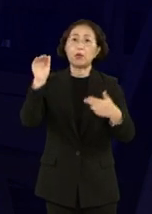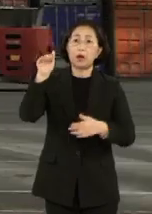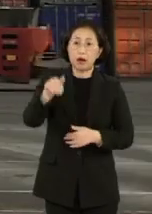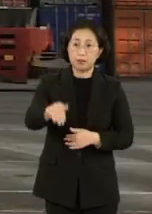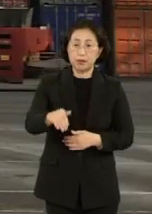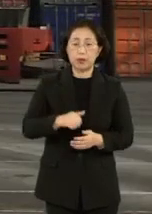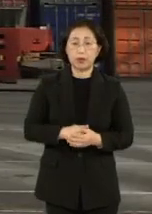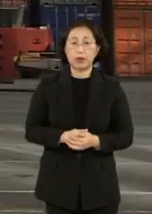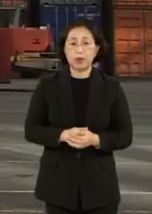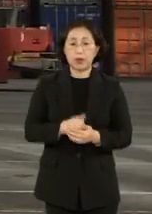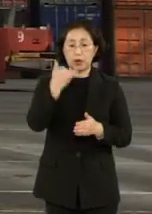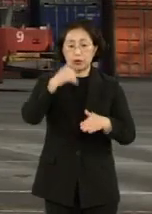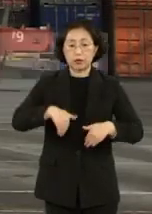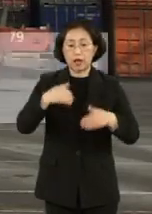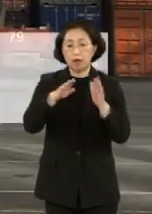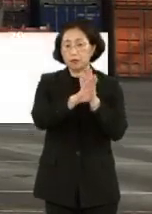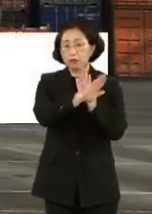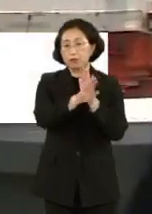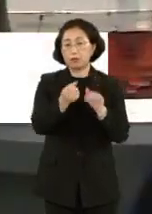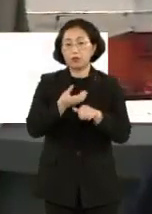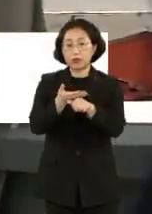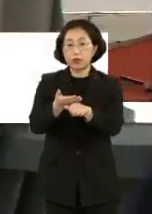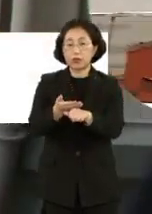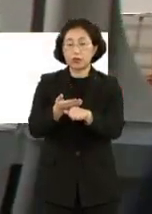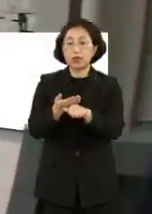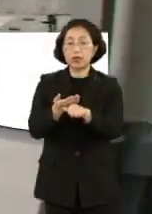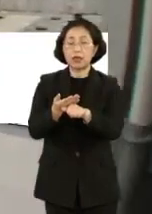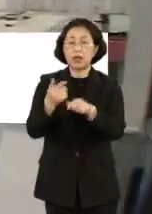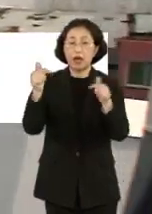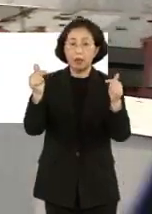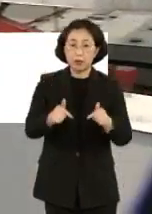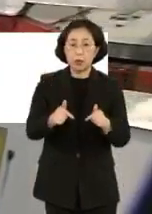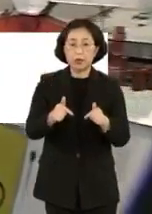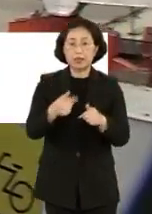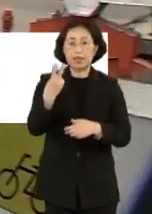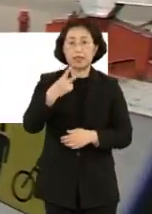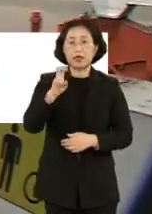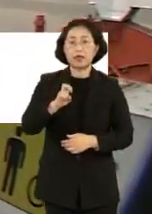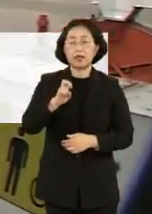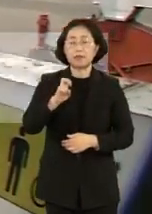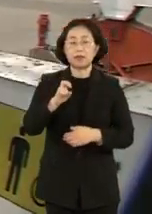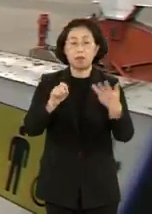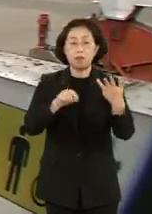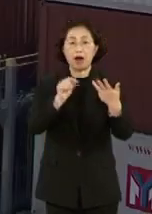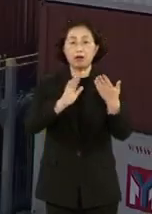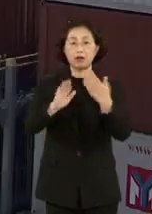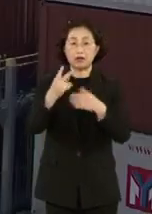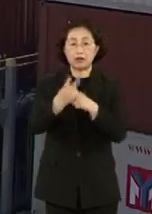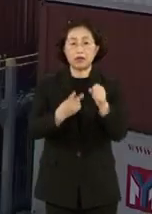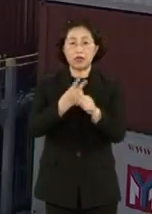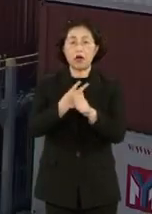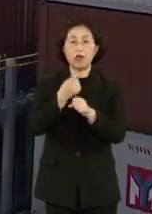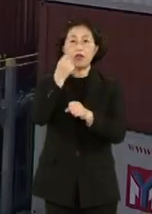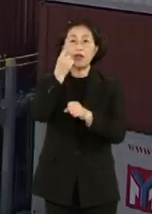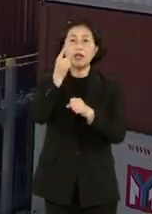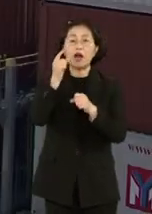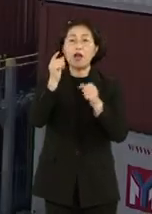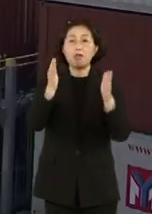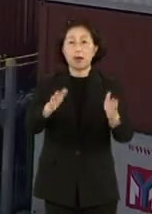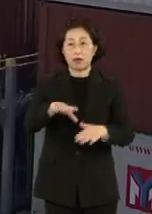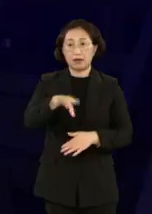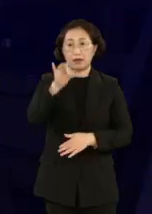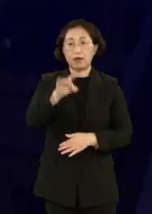감소했습니다. 충남 서북부 수출이 감소한 건 코로나19 발생 첫 해인 2020년 8월 이후 2년 1개월 만에